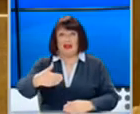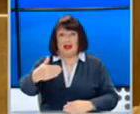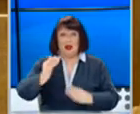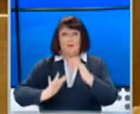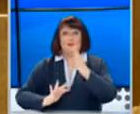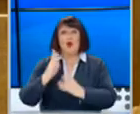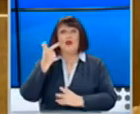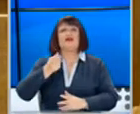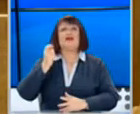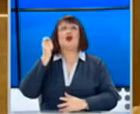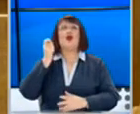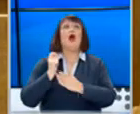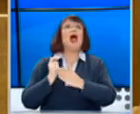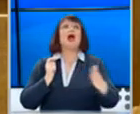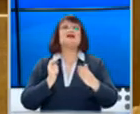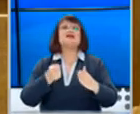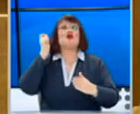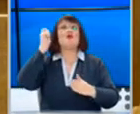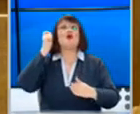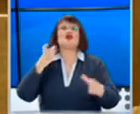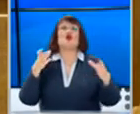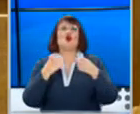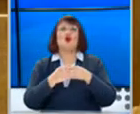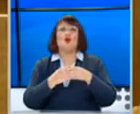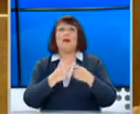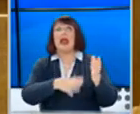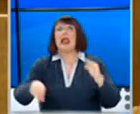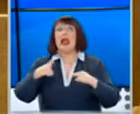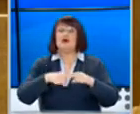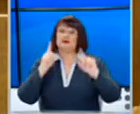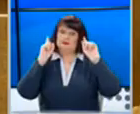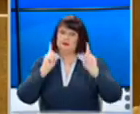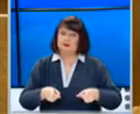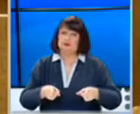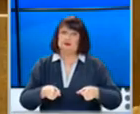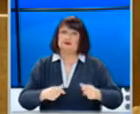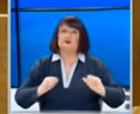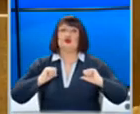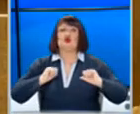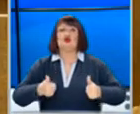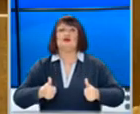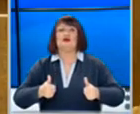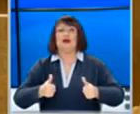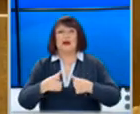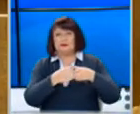προοδευτικό και αριστερό πρόσημο. Το λόγο πρέπει να τον έχει ο λαός και την πρωτοβουλία